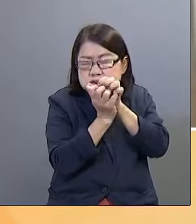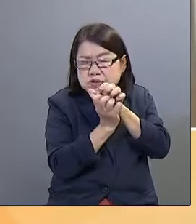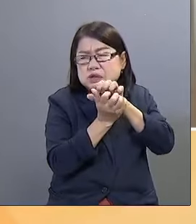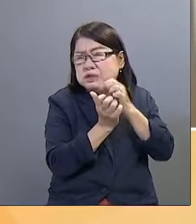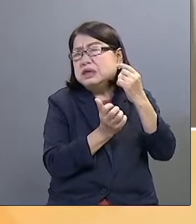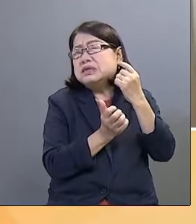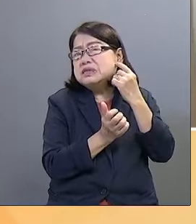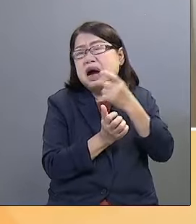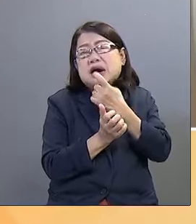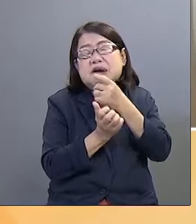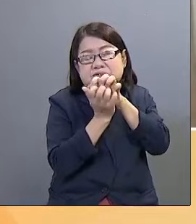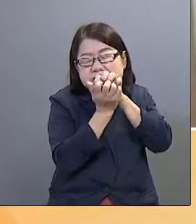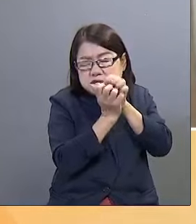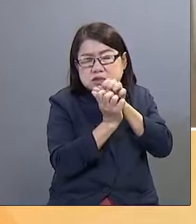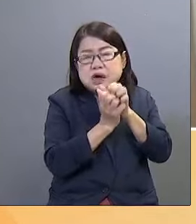กันไคะคุหมอค่ะ